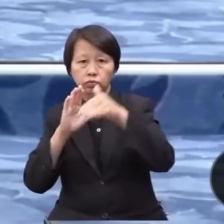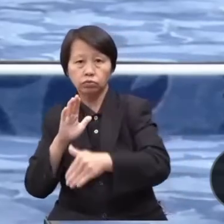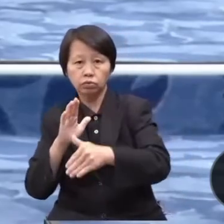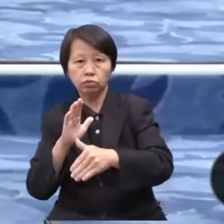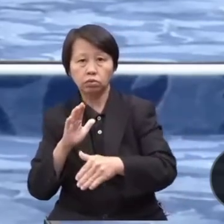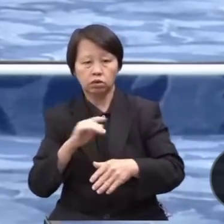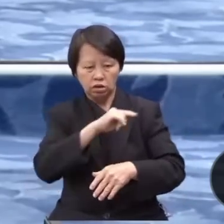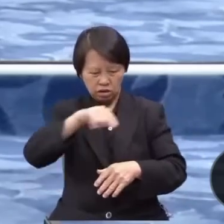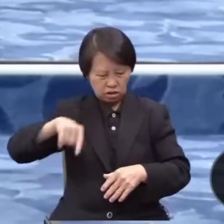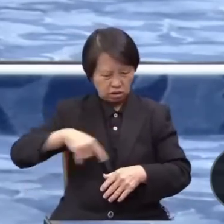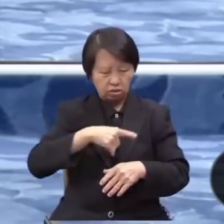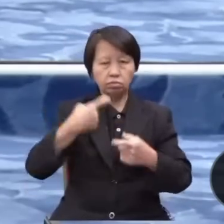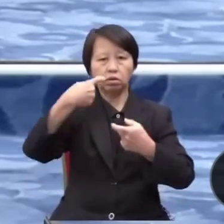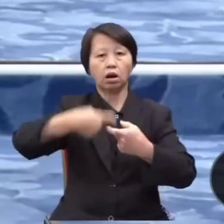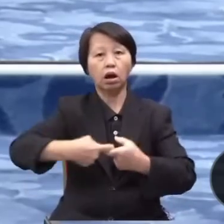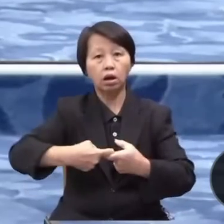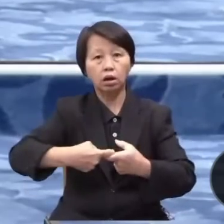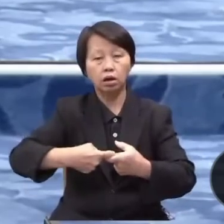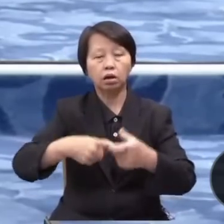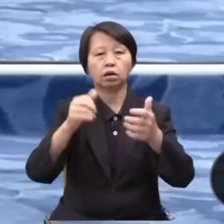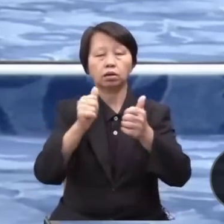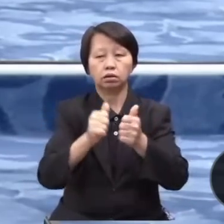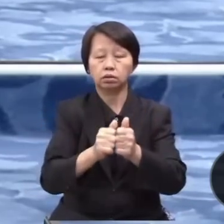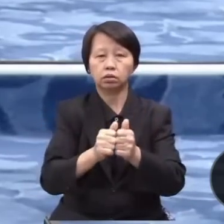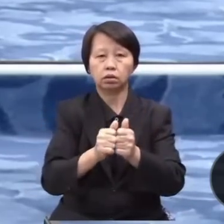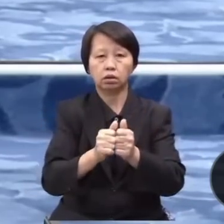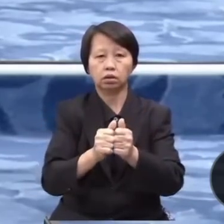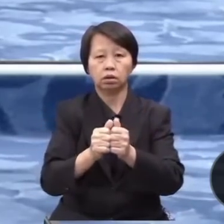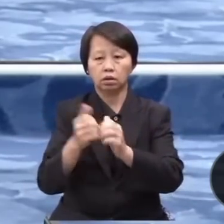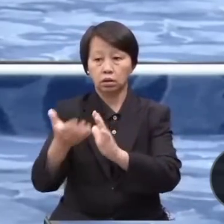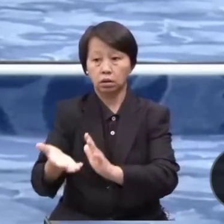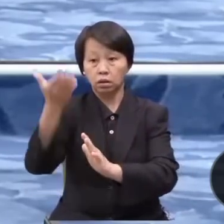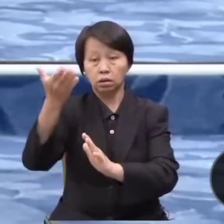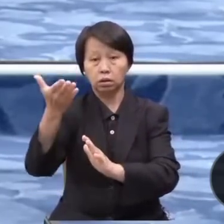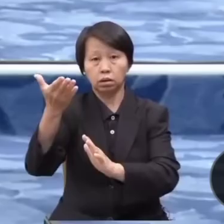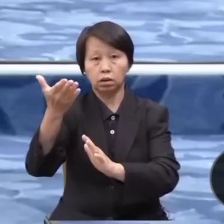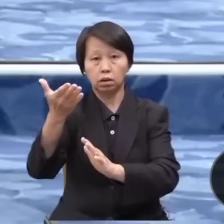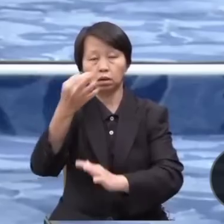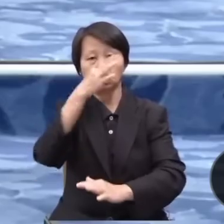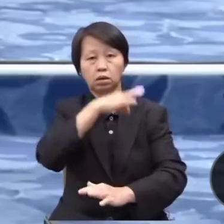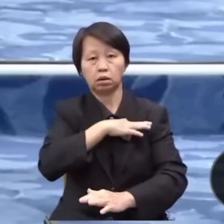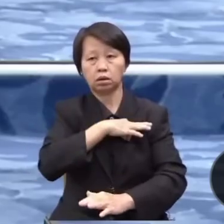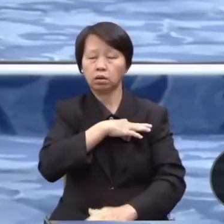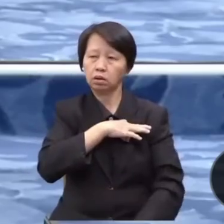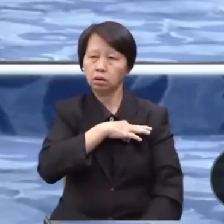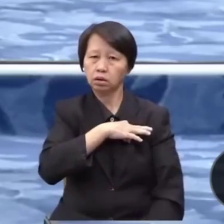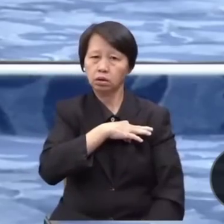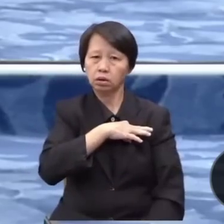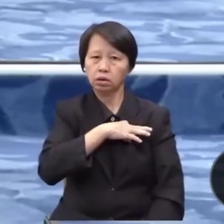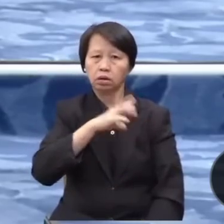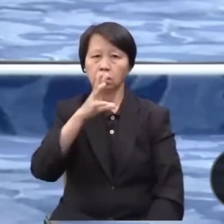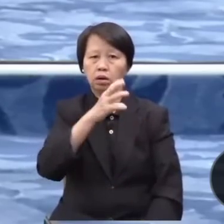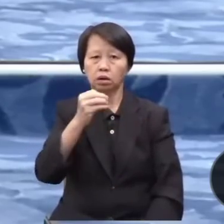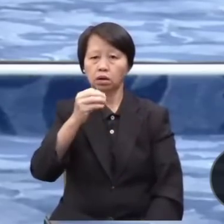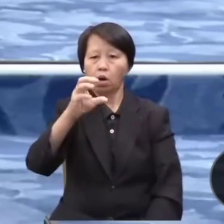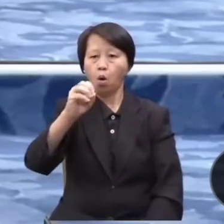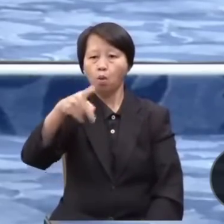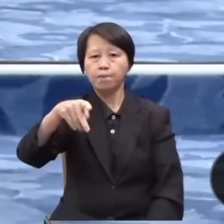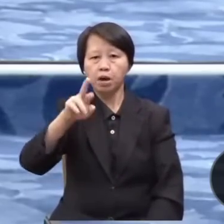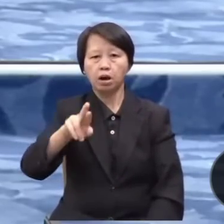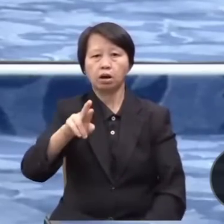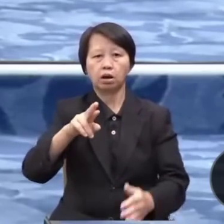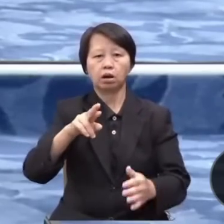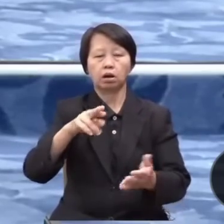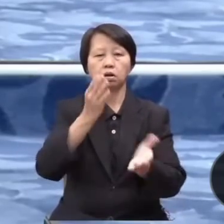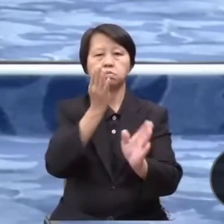Dan ini dikaitkan juga dengan kenaikan kadar faedah dan OPR oleh Bank